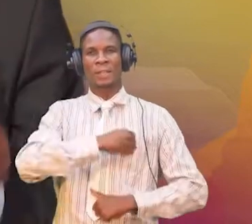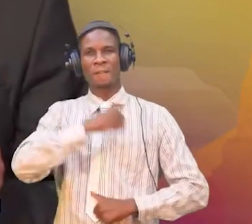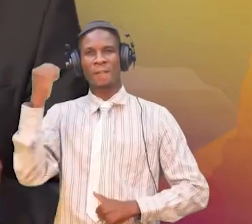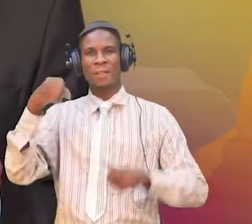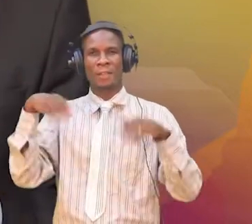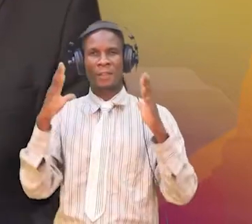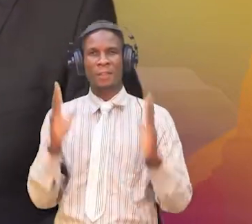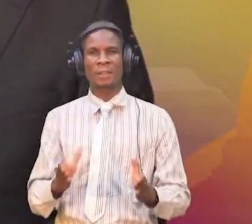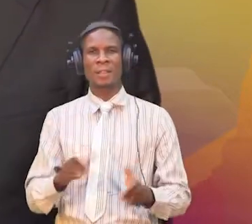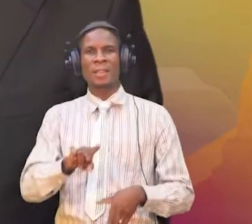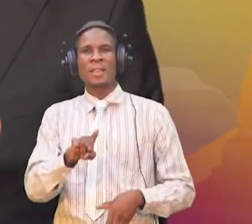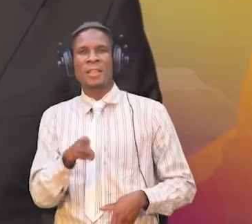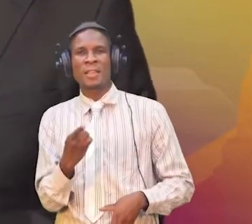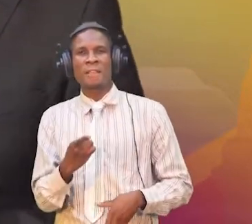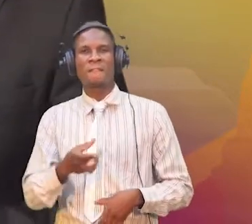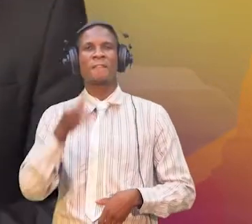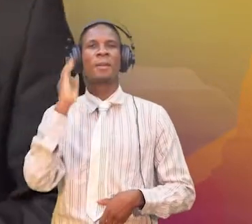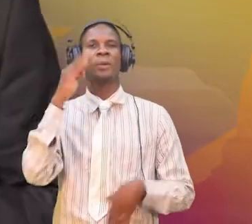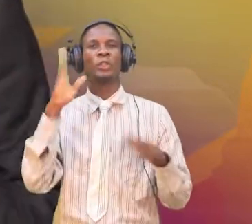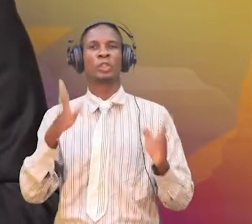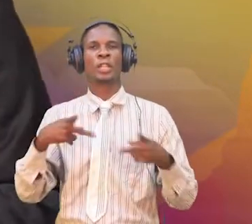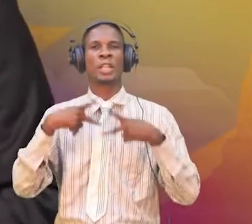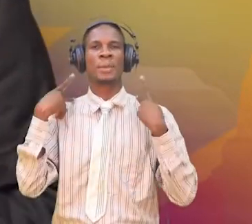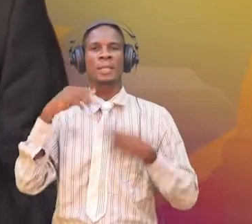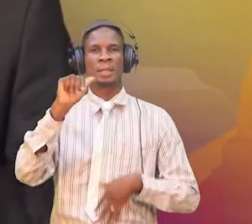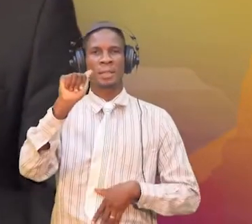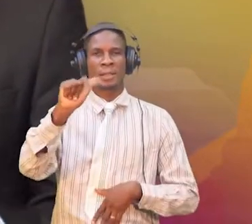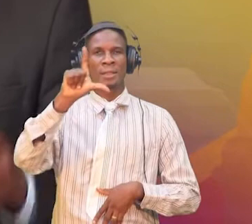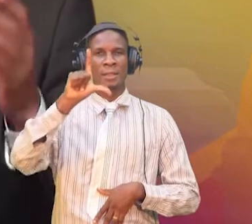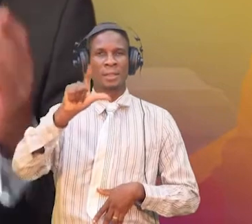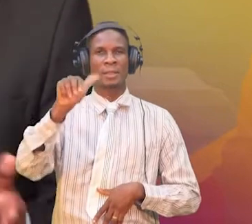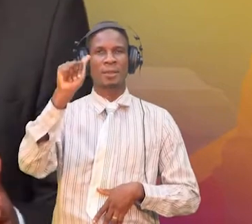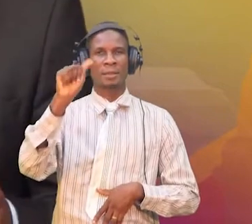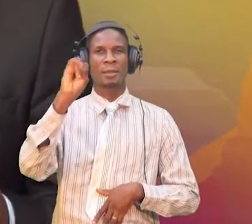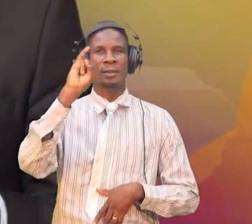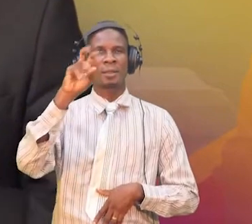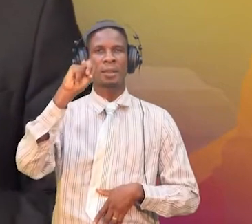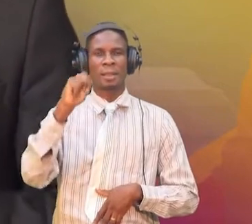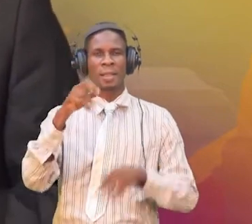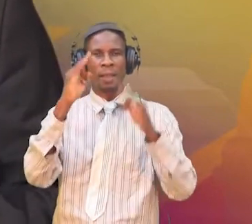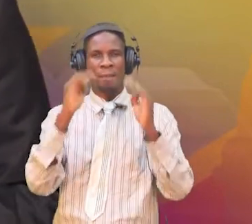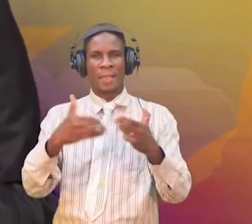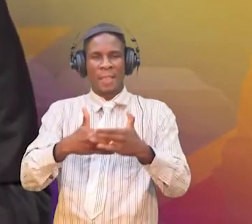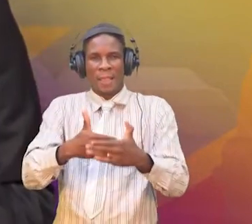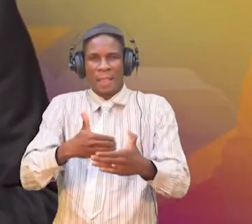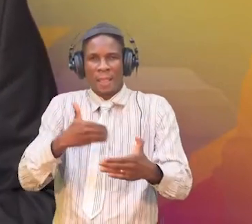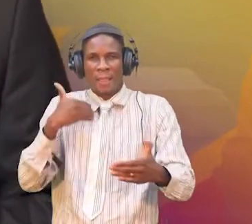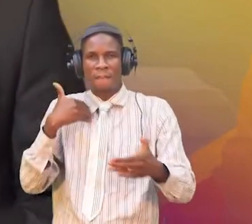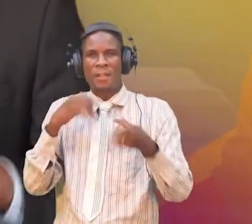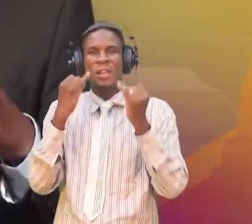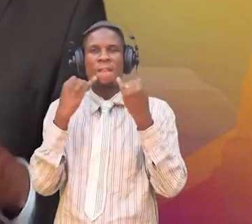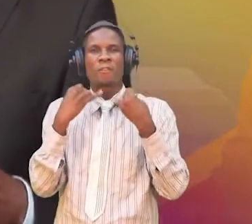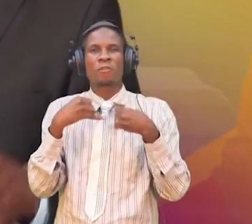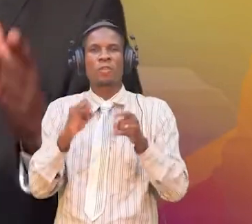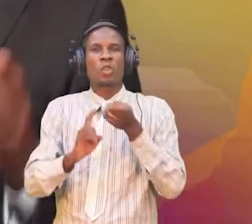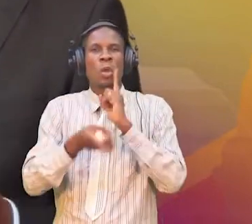balongi koleka motei azali mobateli mpate Alain Korali yambo ya kopesa bino mutu ya lite ya